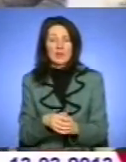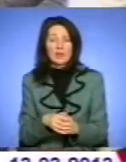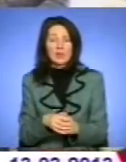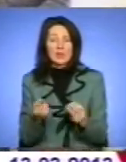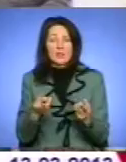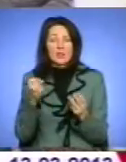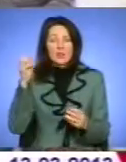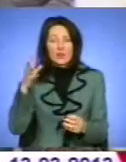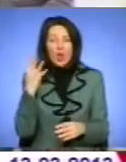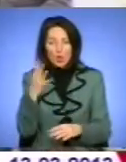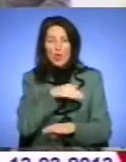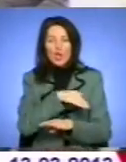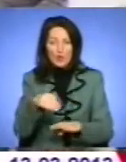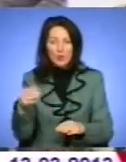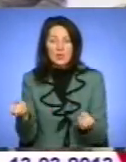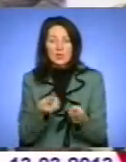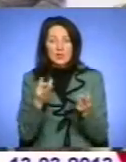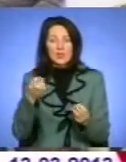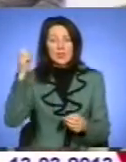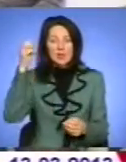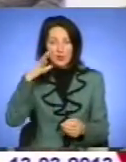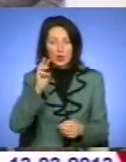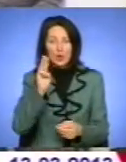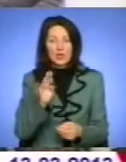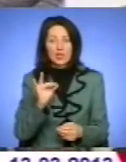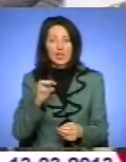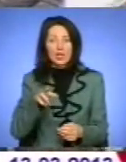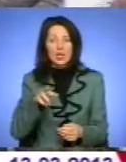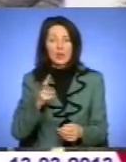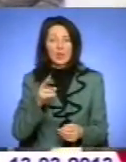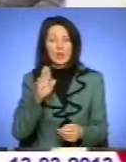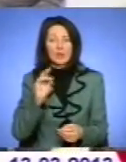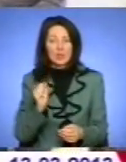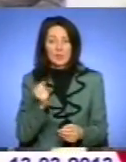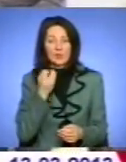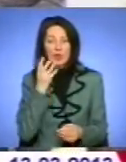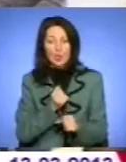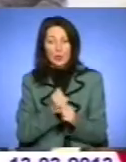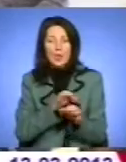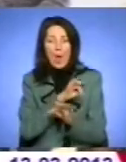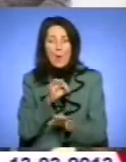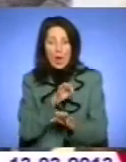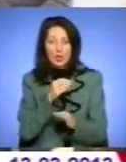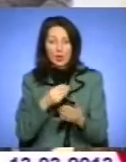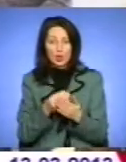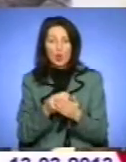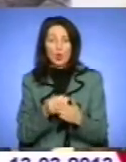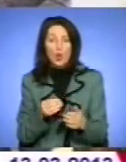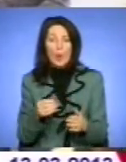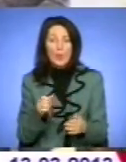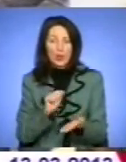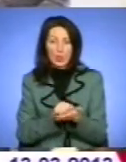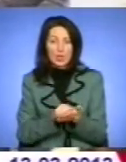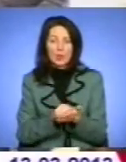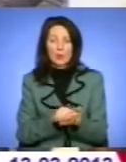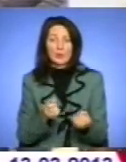чотири вулиці засвітили в Шимківцях. Тепер, коли ви виробили проєктну кошторисну документацію, ми засвітили